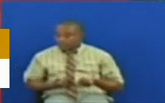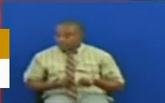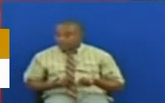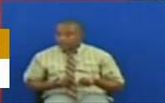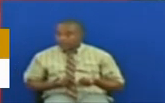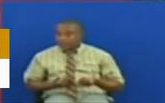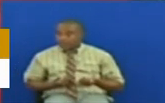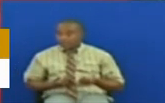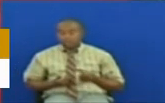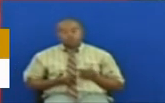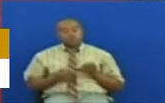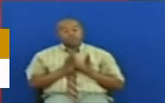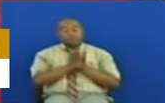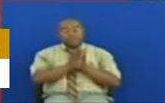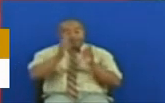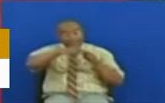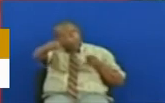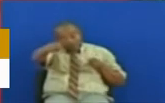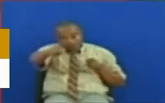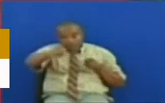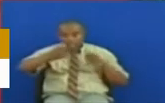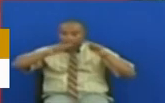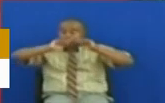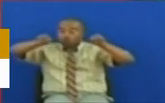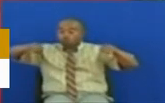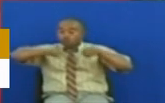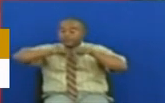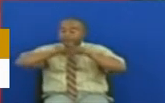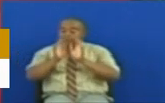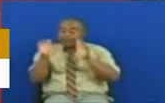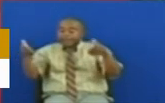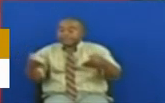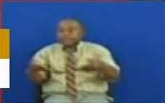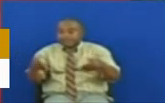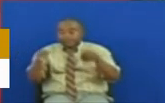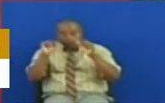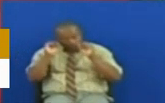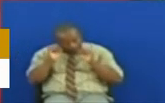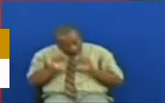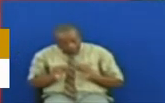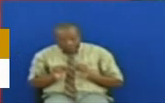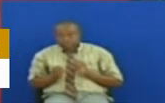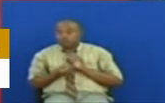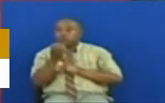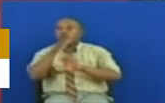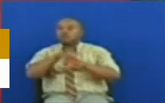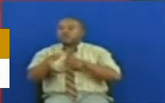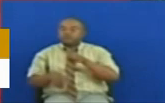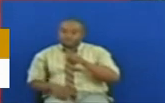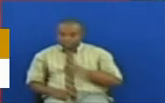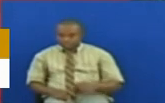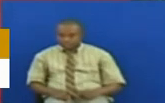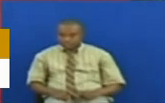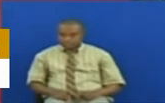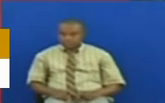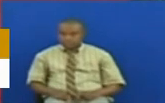wa long vessels au ring net. Hapa inabidi paweze kuwa na ufafanuzi, au Mheshimiwa Waziri aweze kutupa